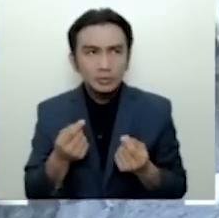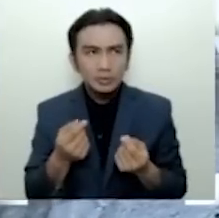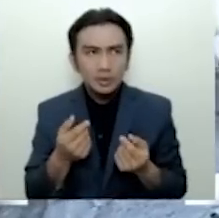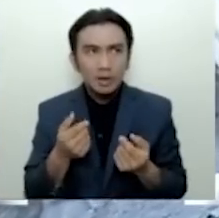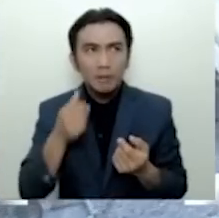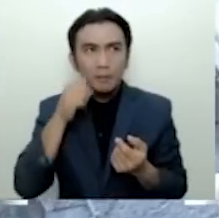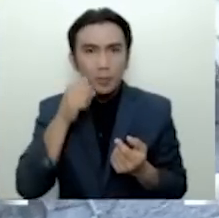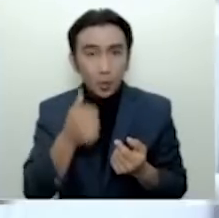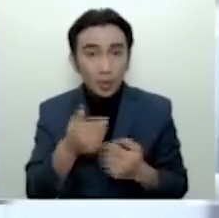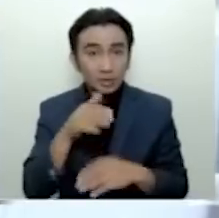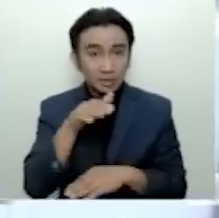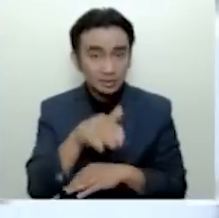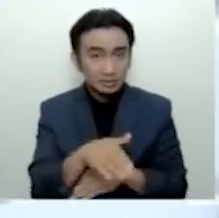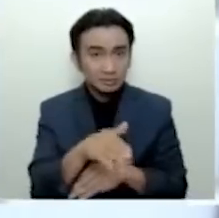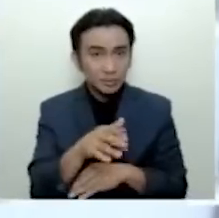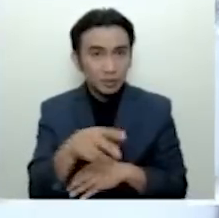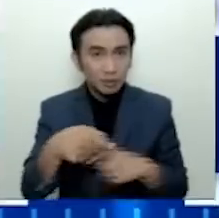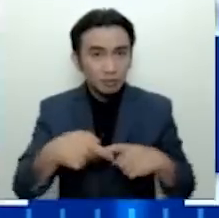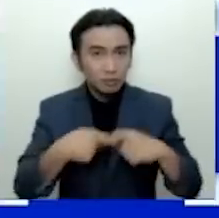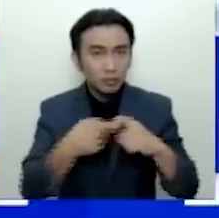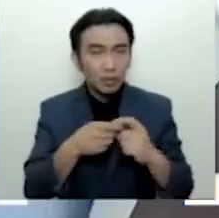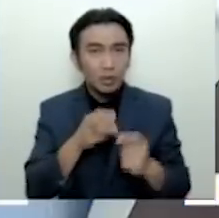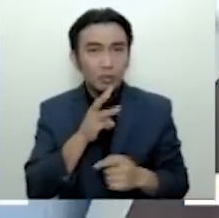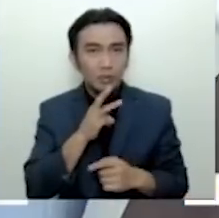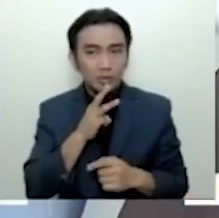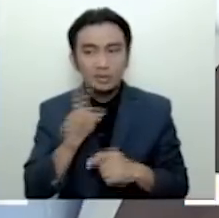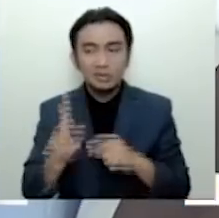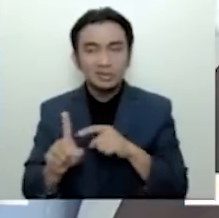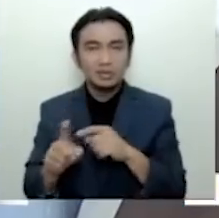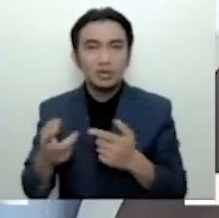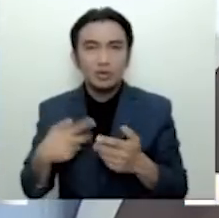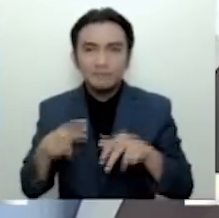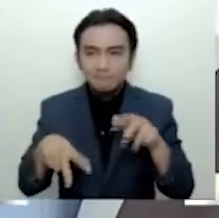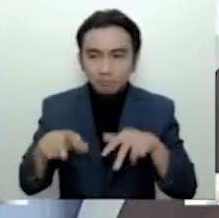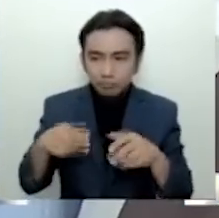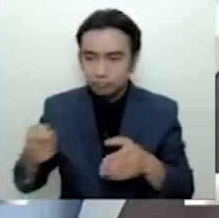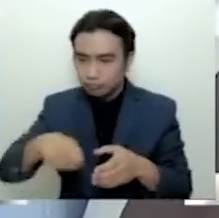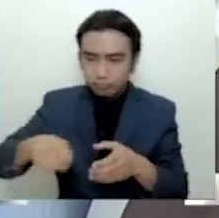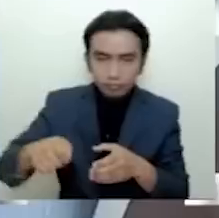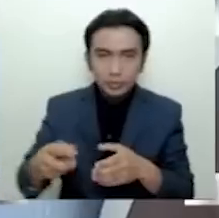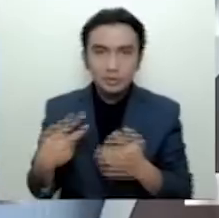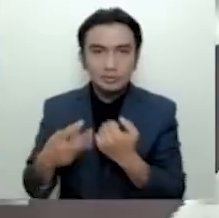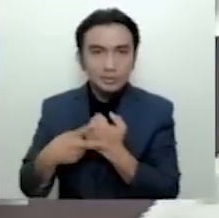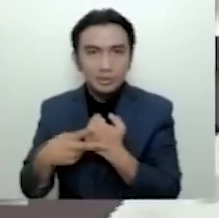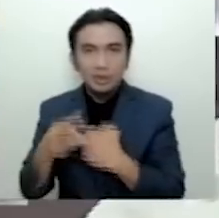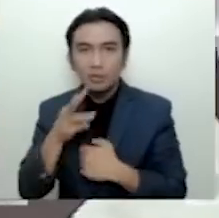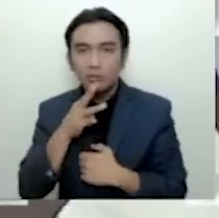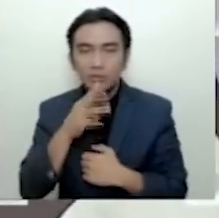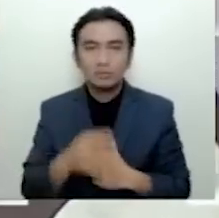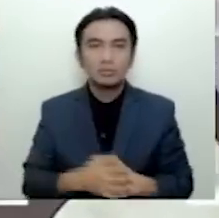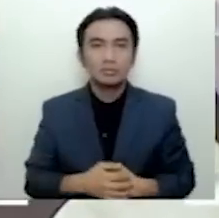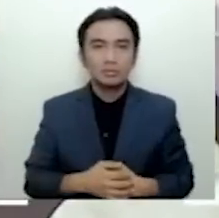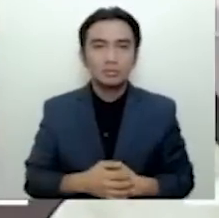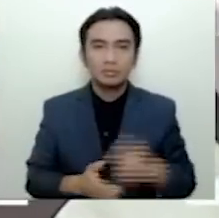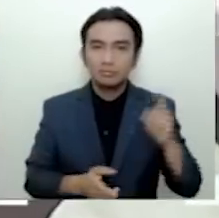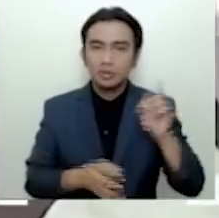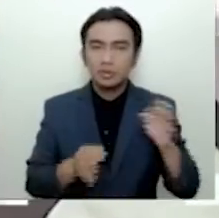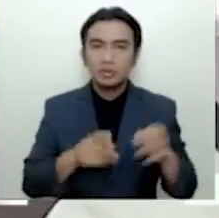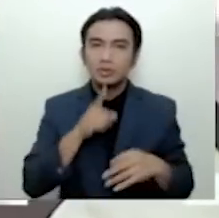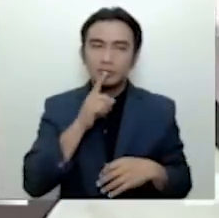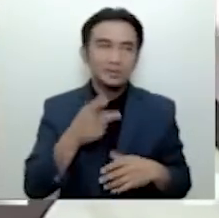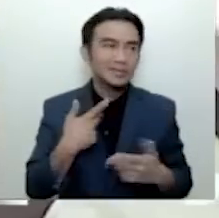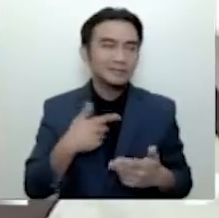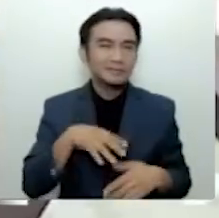mawawala ng tubig, nagkumahog na siya sa pag-iipon. Sobrang abala po kasi di po kami sanay talaga. Natapat po talaga,